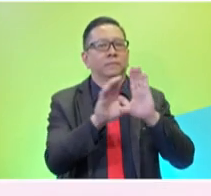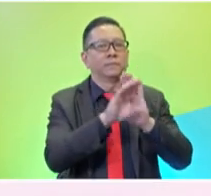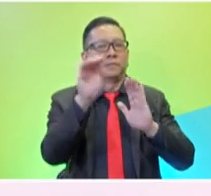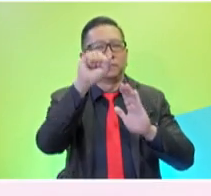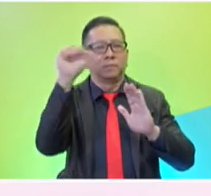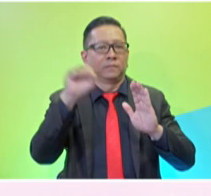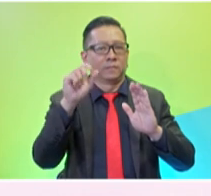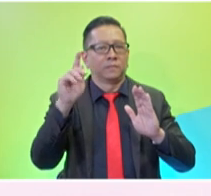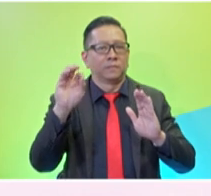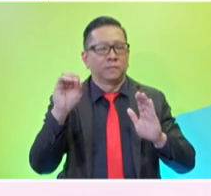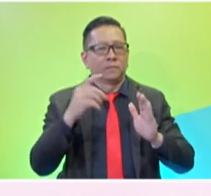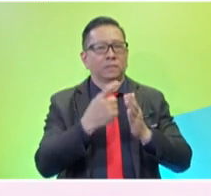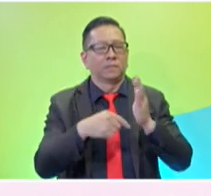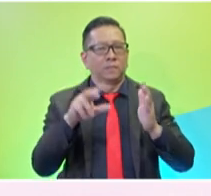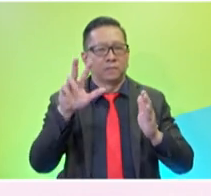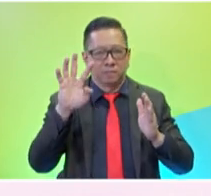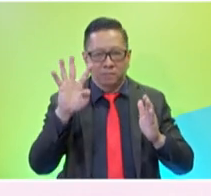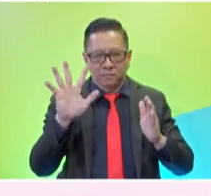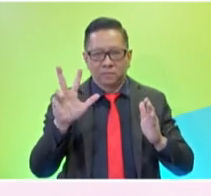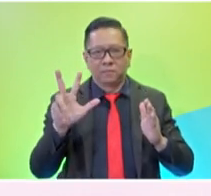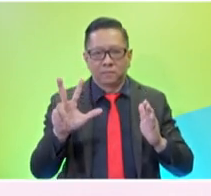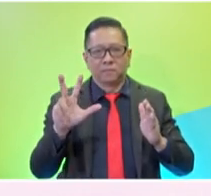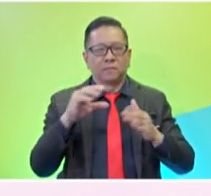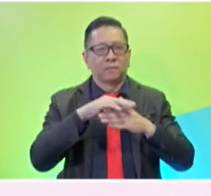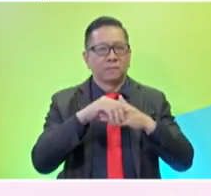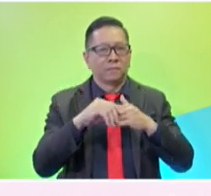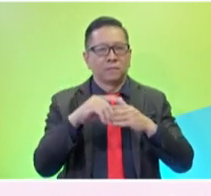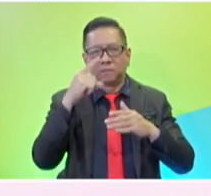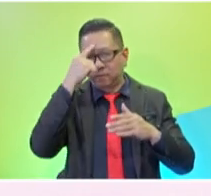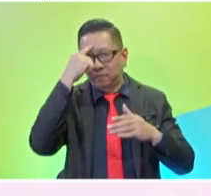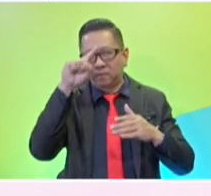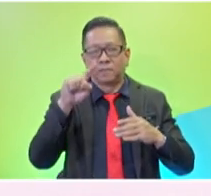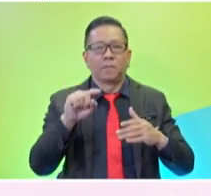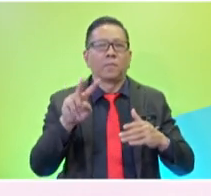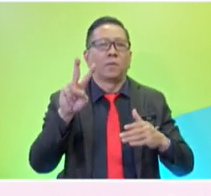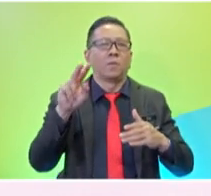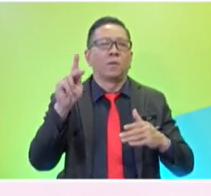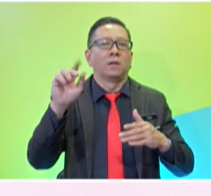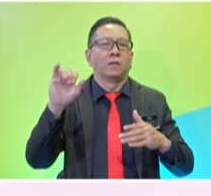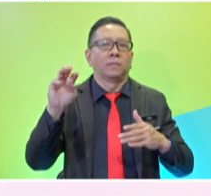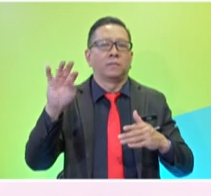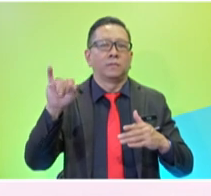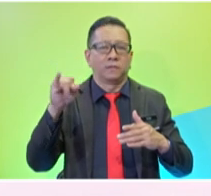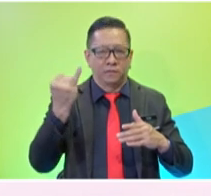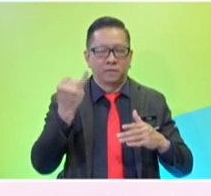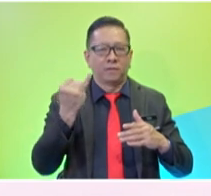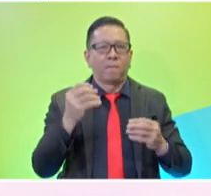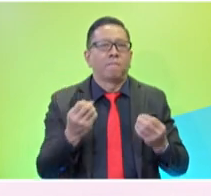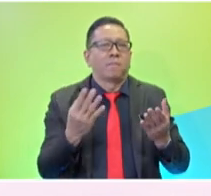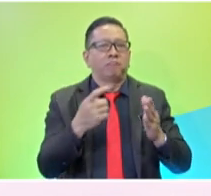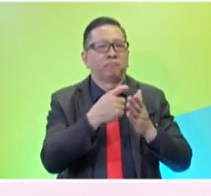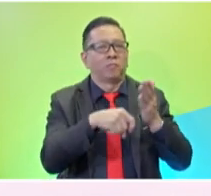tenaga electric ialah 43.6 Sin / 2 kilo white per jam berapakah cost untuk